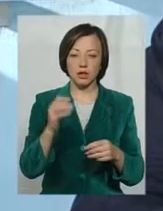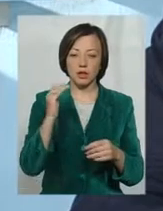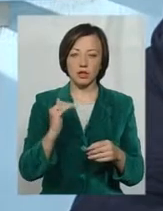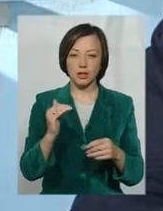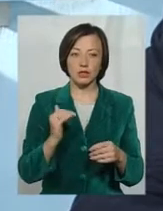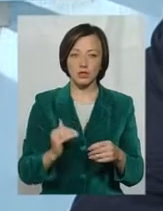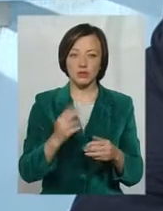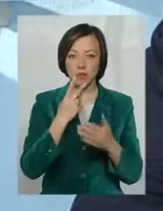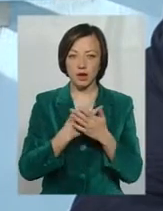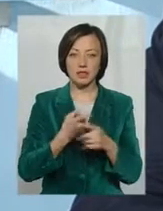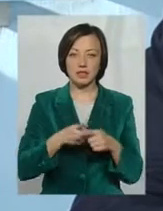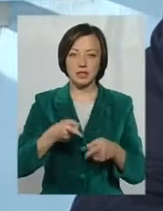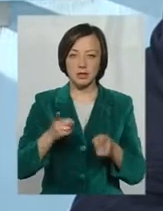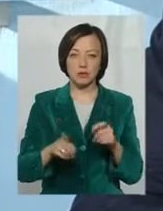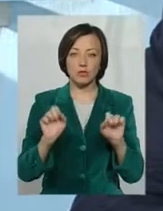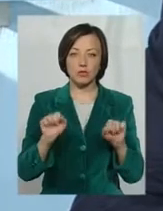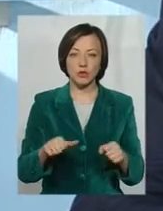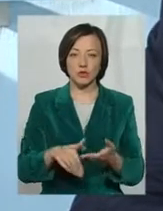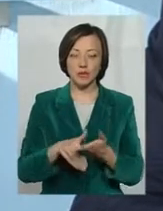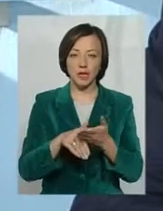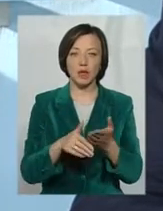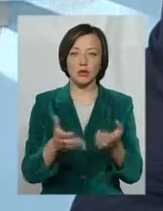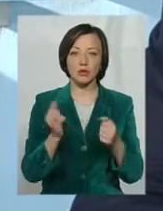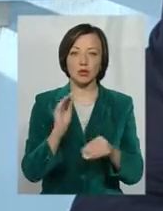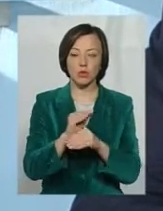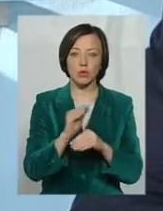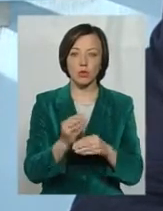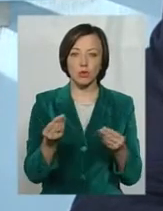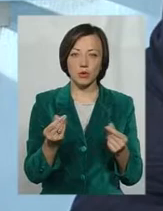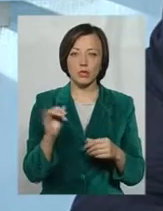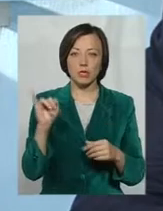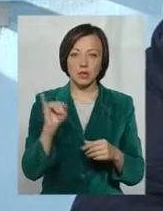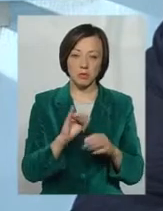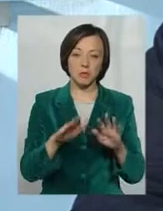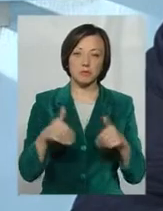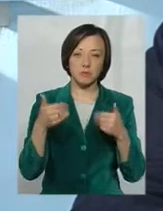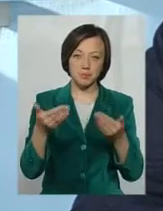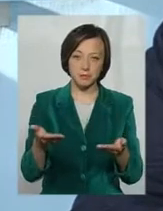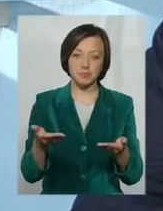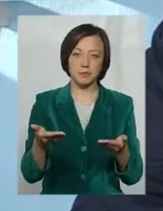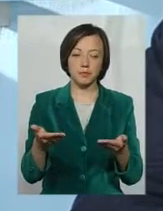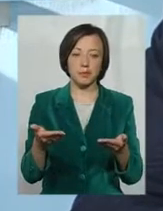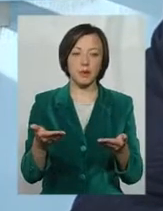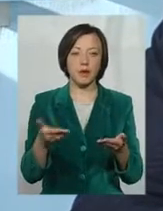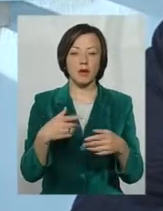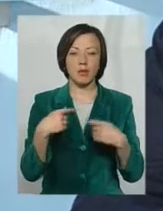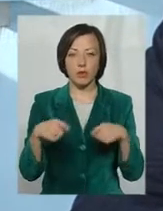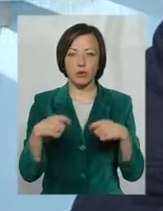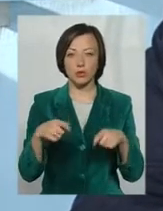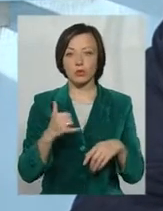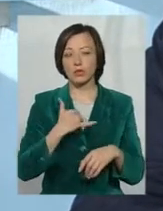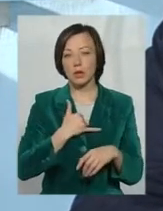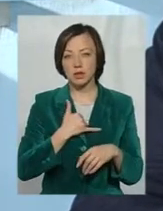вони бачать, що це дійсно може сприяти отриманню додаткових коштів і виходять з пропозиціями щодо реалізації. У